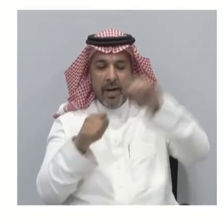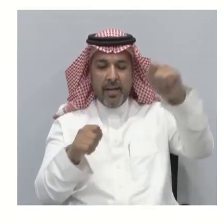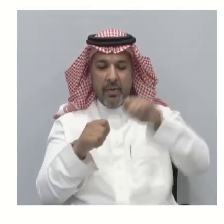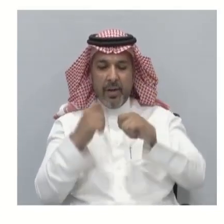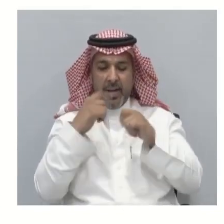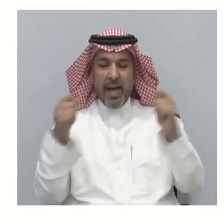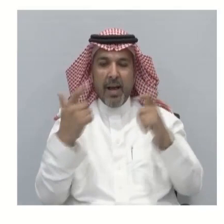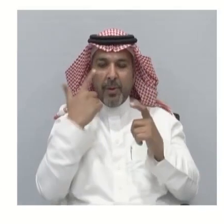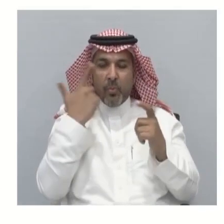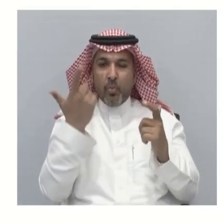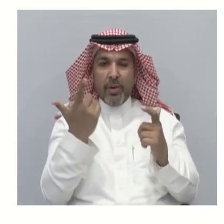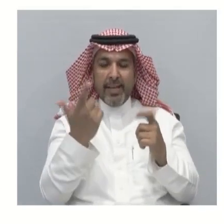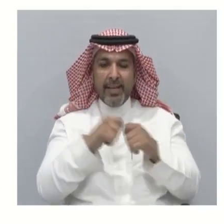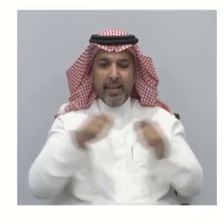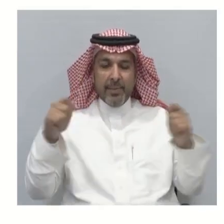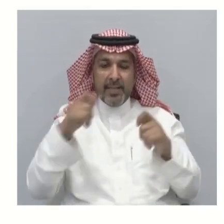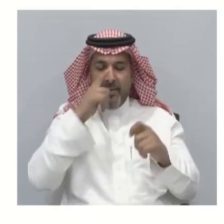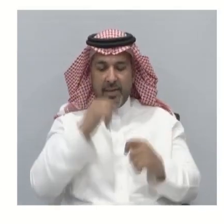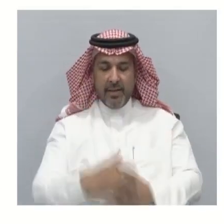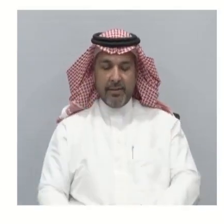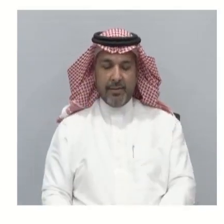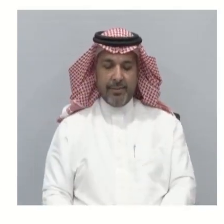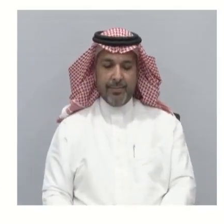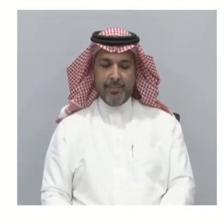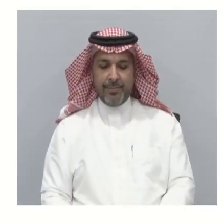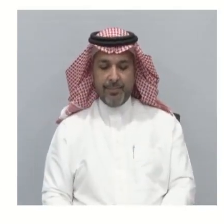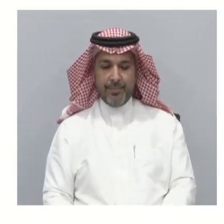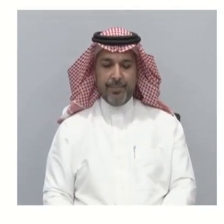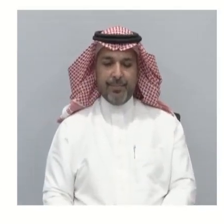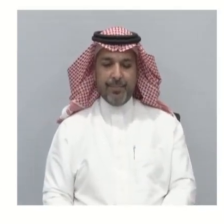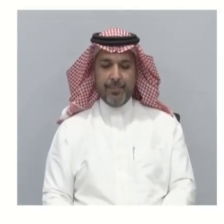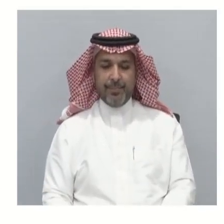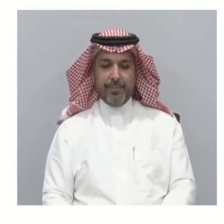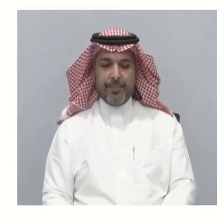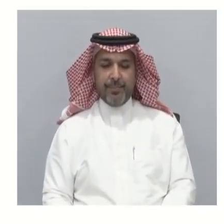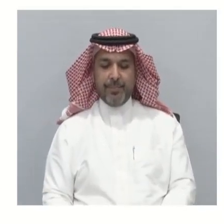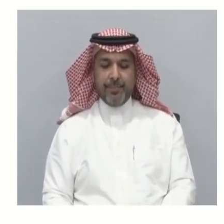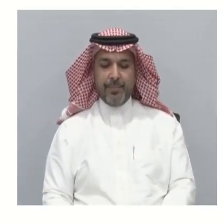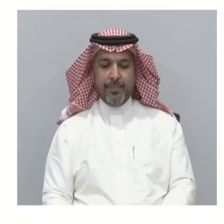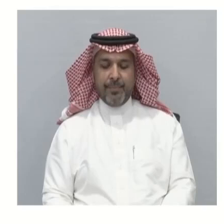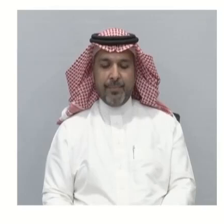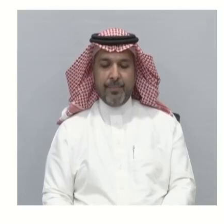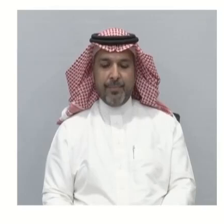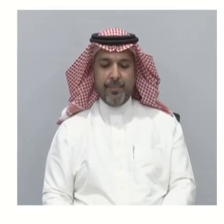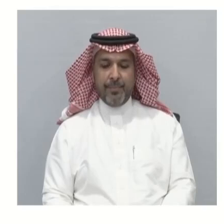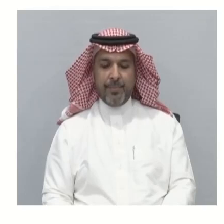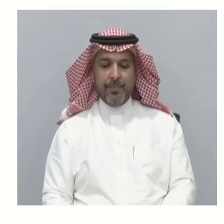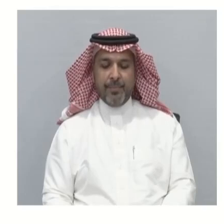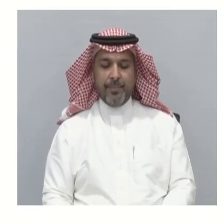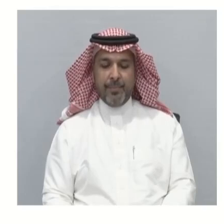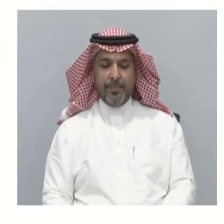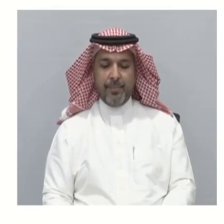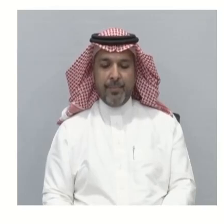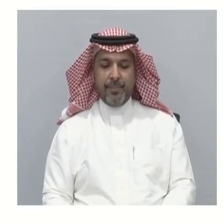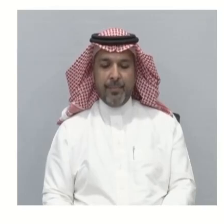المصباحين طيب المقارنه الاخرى او الحاجه الاخرى بقرنها بايش المسافه بين النقطتين اي وس